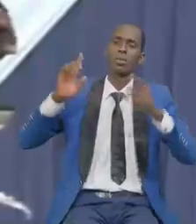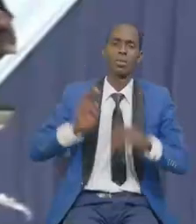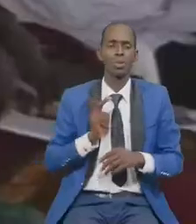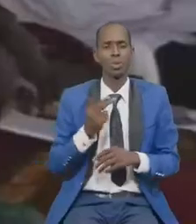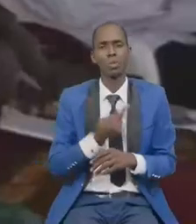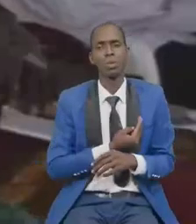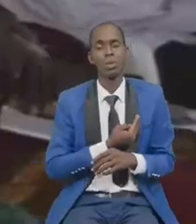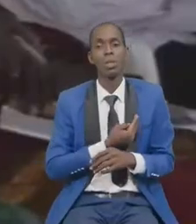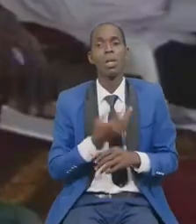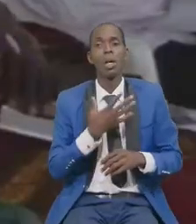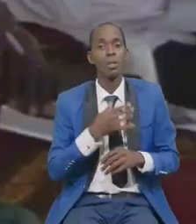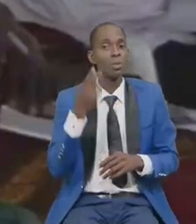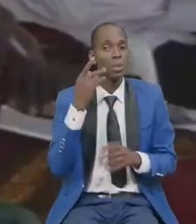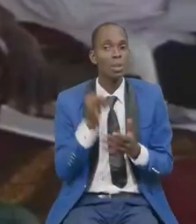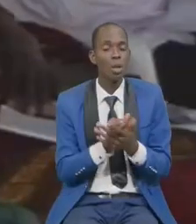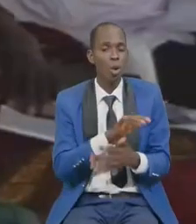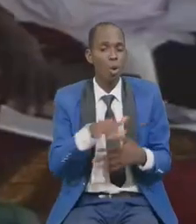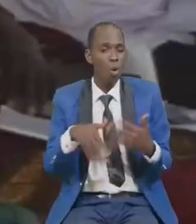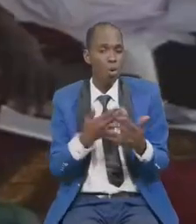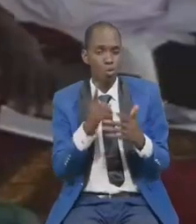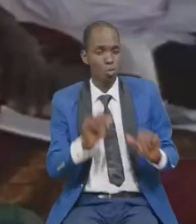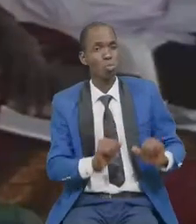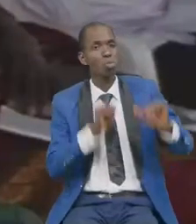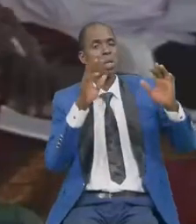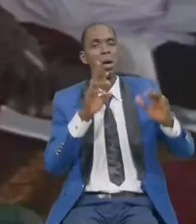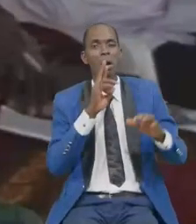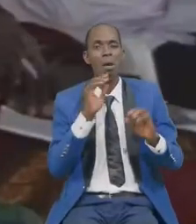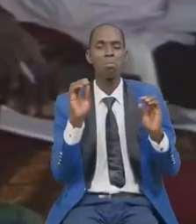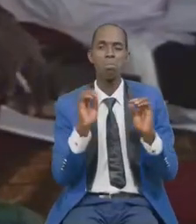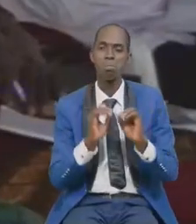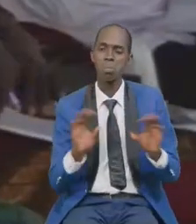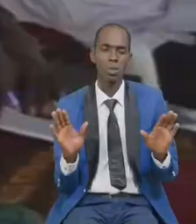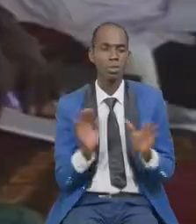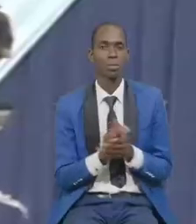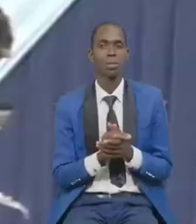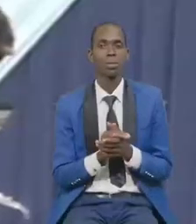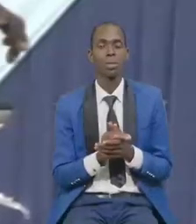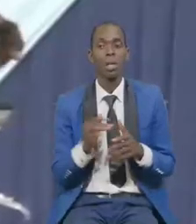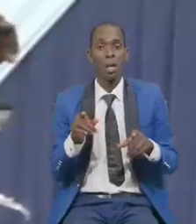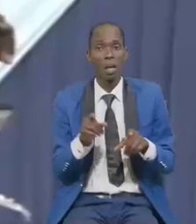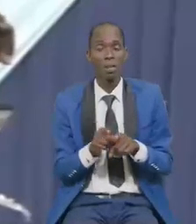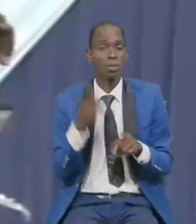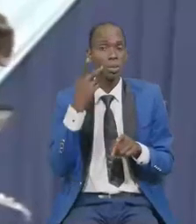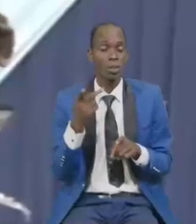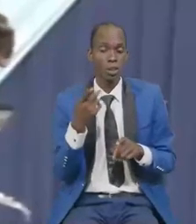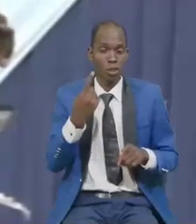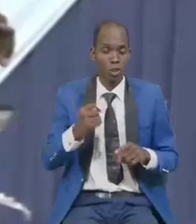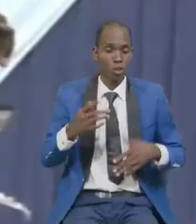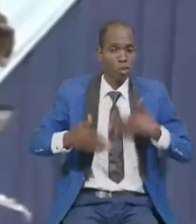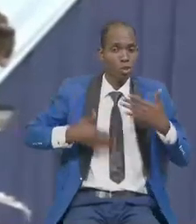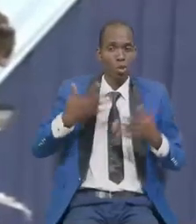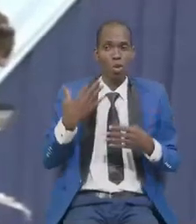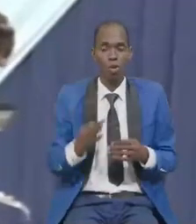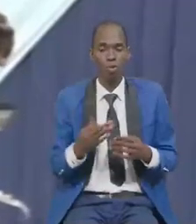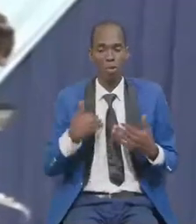rien. Comme tu entres dans cette vie de communion avec Christ, la joie de suivre Christ